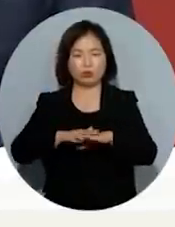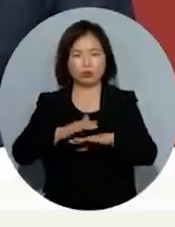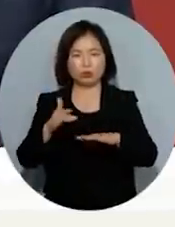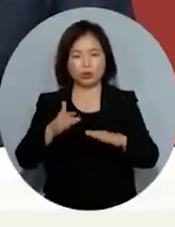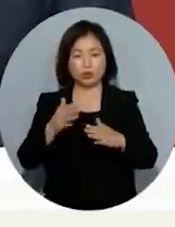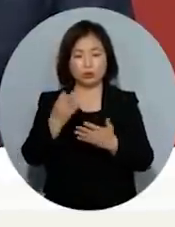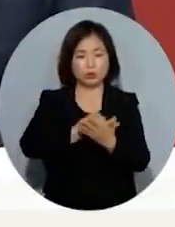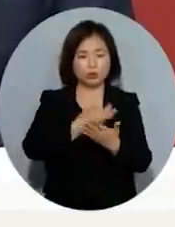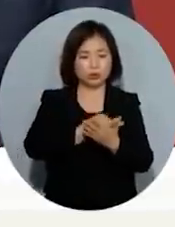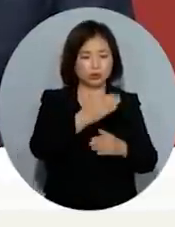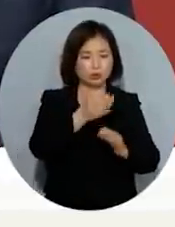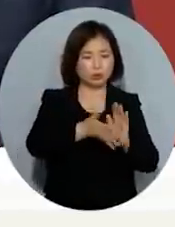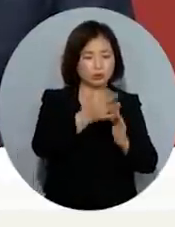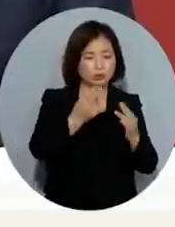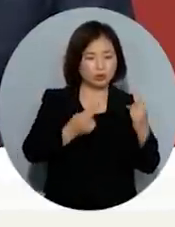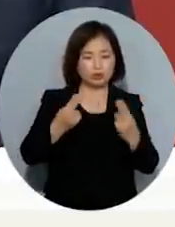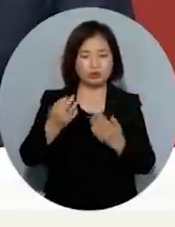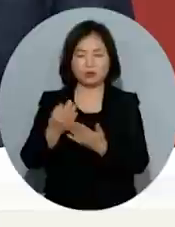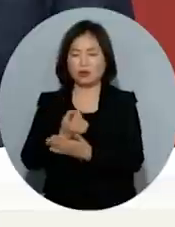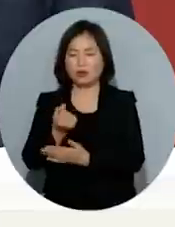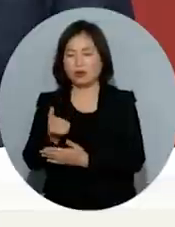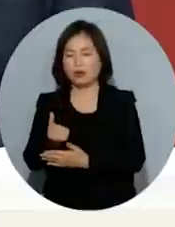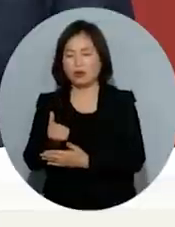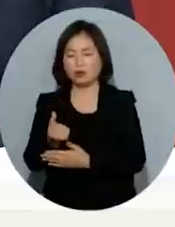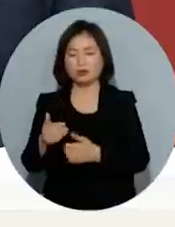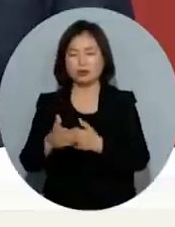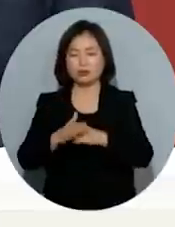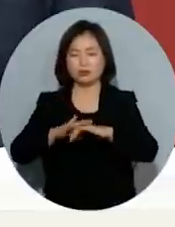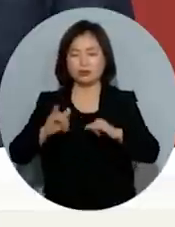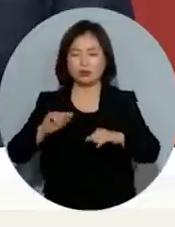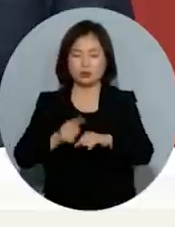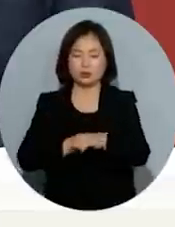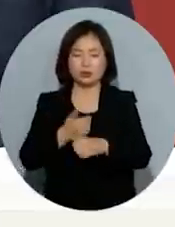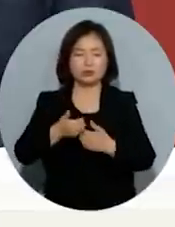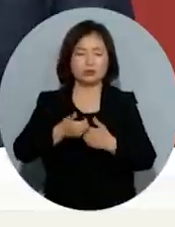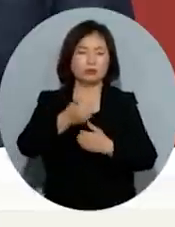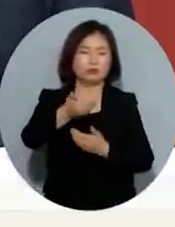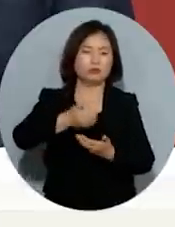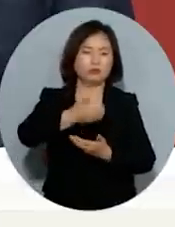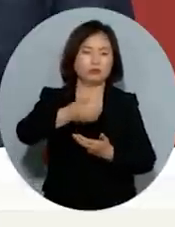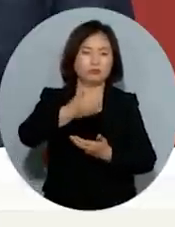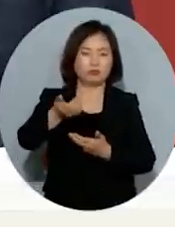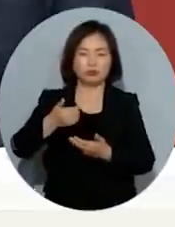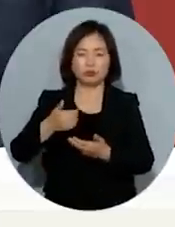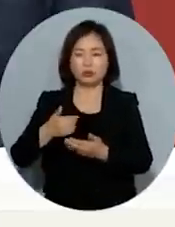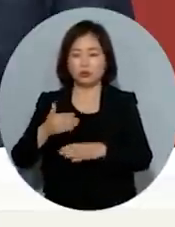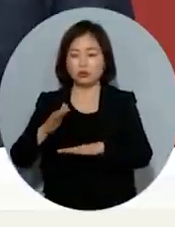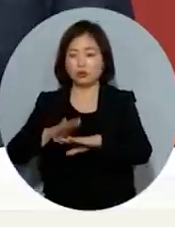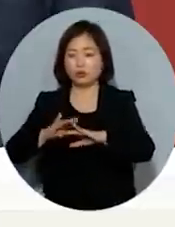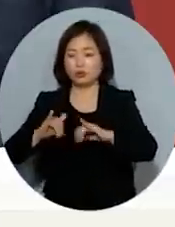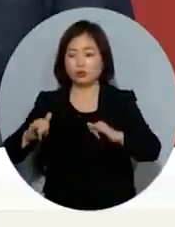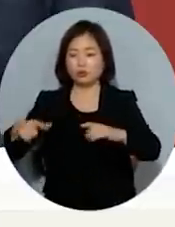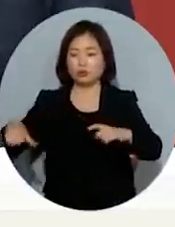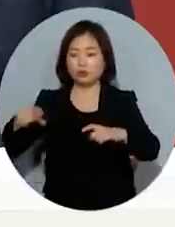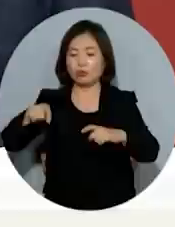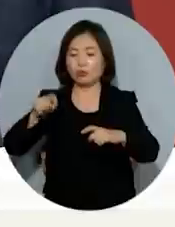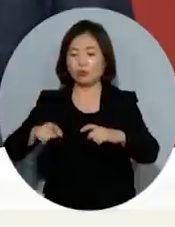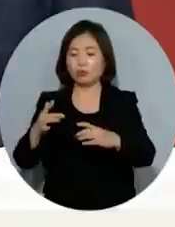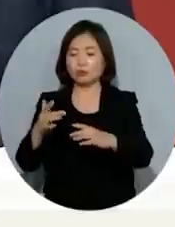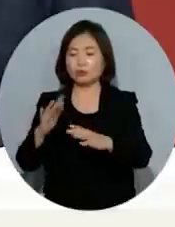비해서 너무나 어려운 그런 게 있다 보니까 농촌의 인구가 빠져나가고 농촌이 골다공증에 빠져